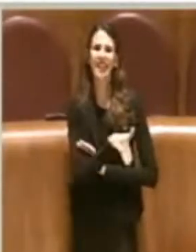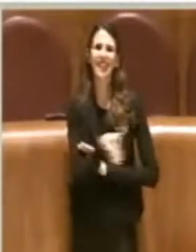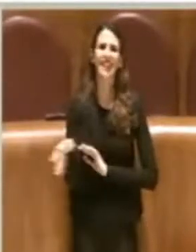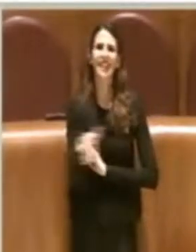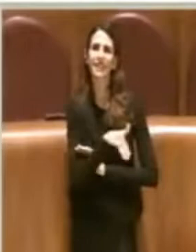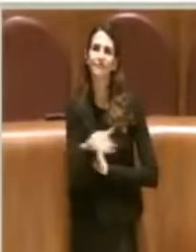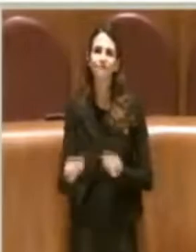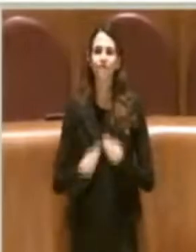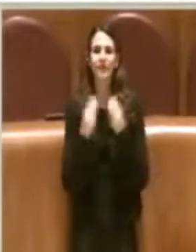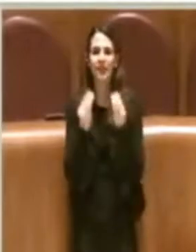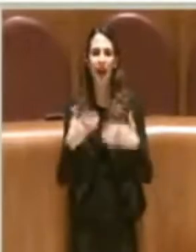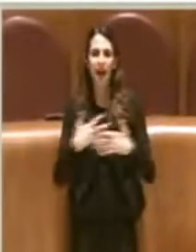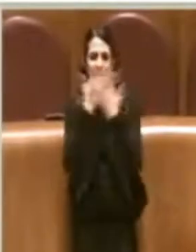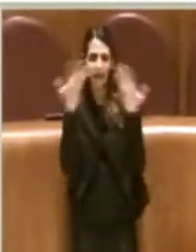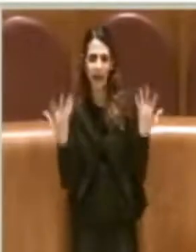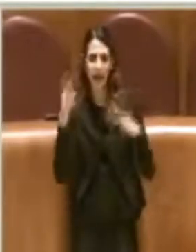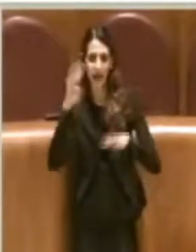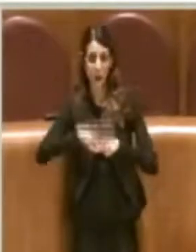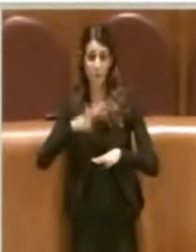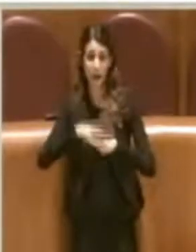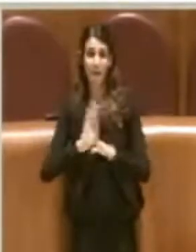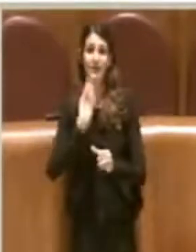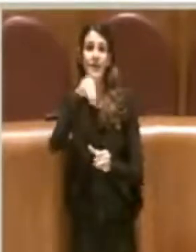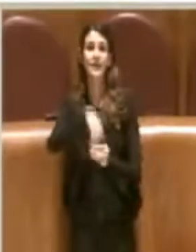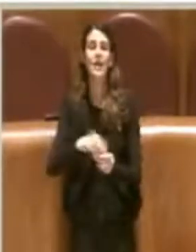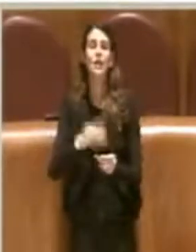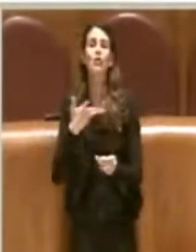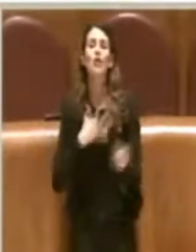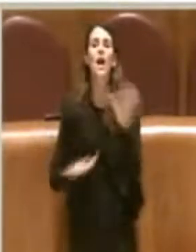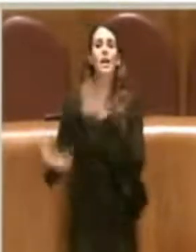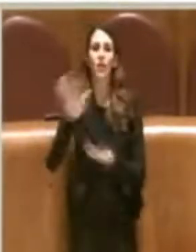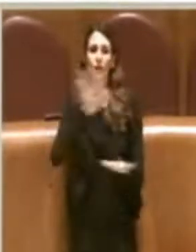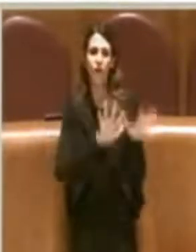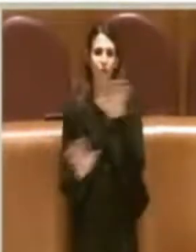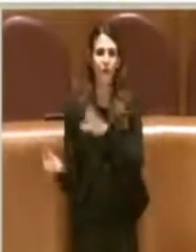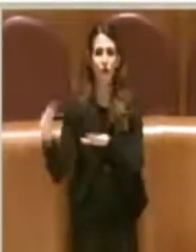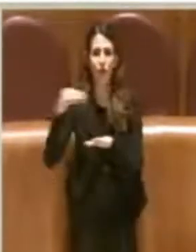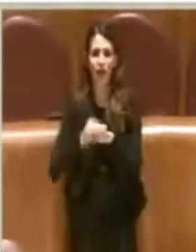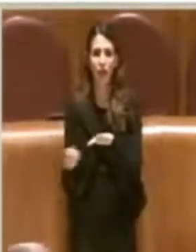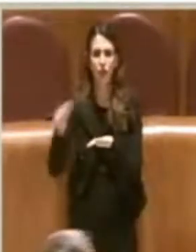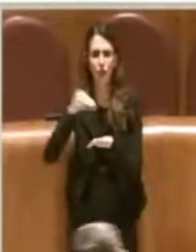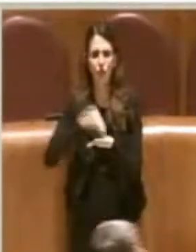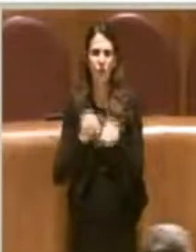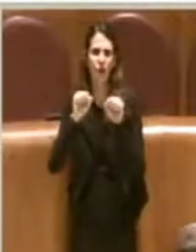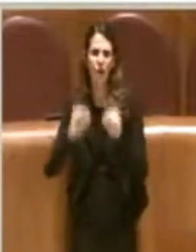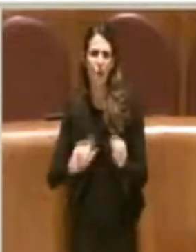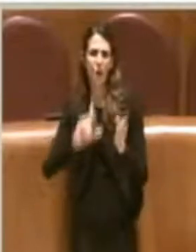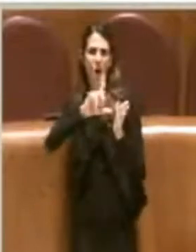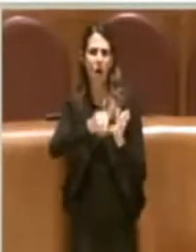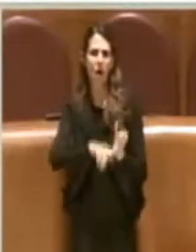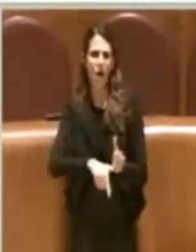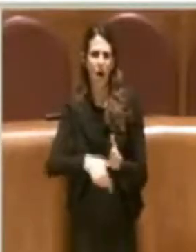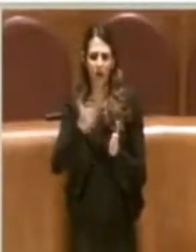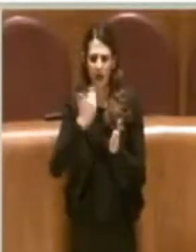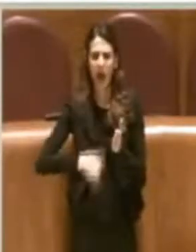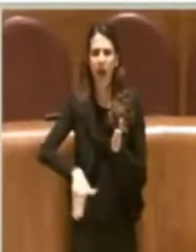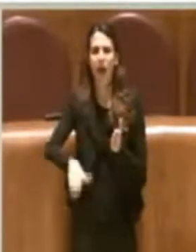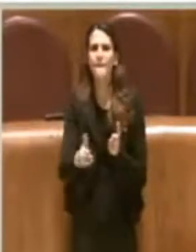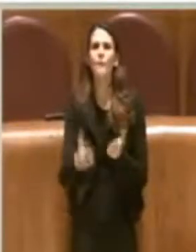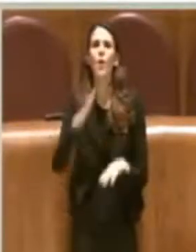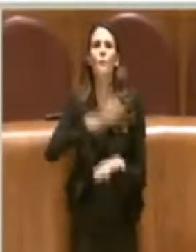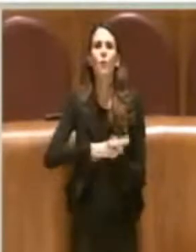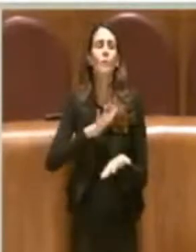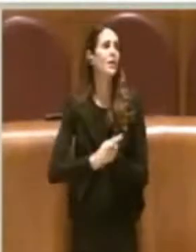riguarda anche altre informazioni da pubblicare nel corso del tempo gli interventi le ombre nuda non c'è genere